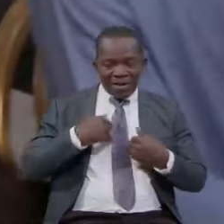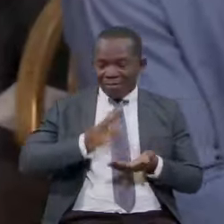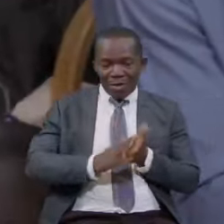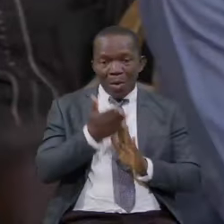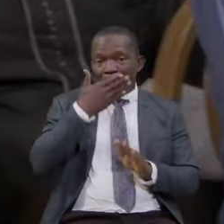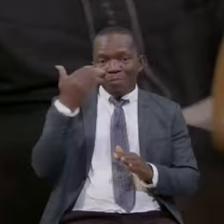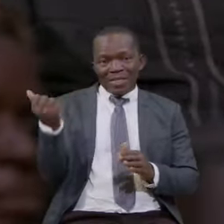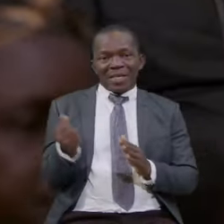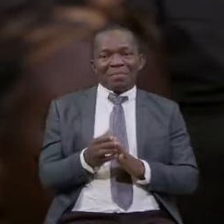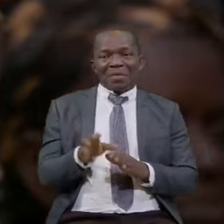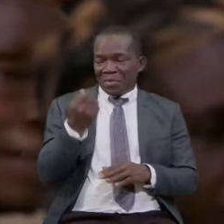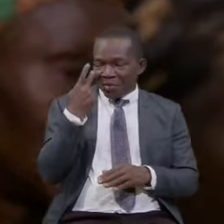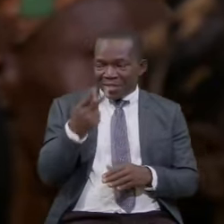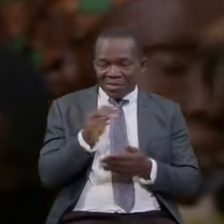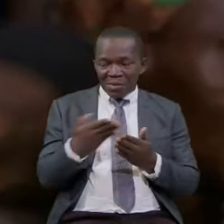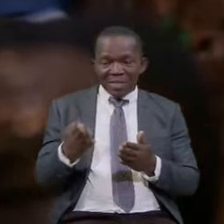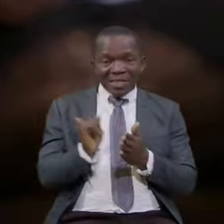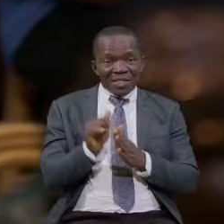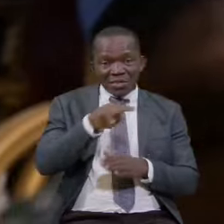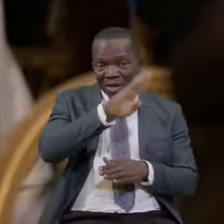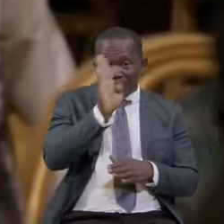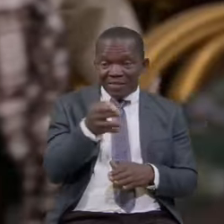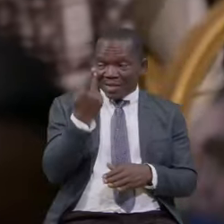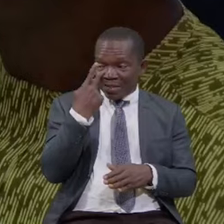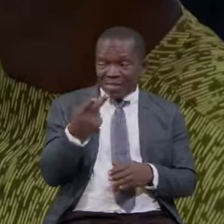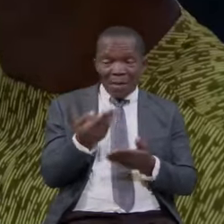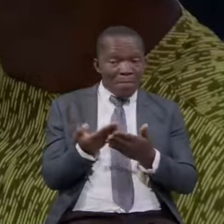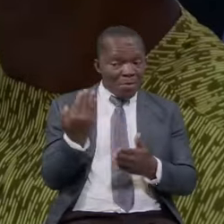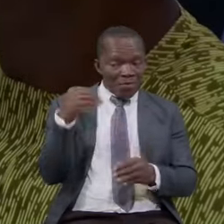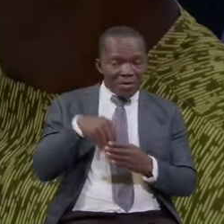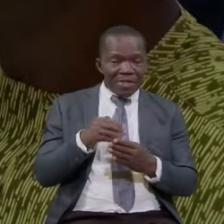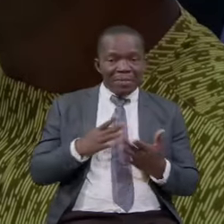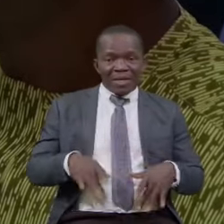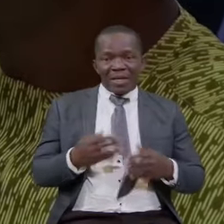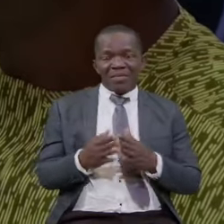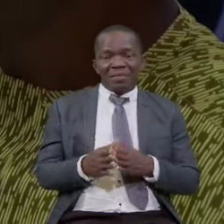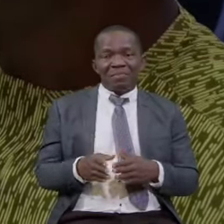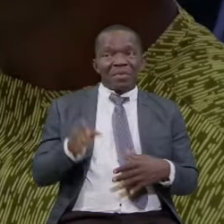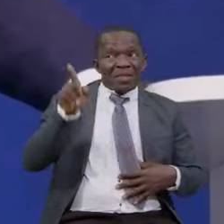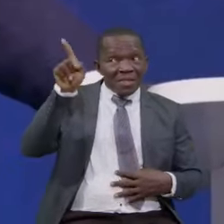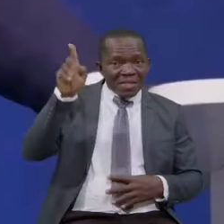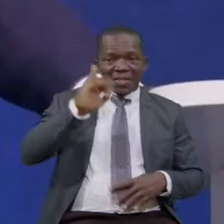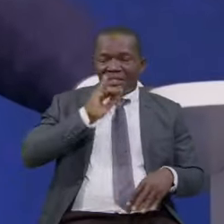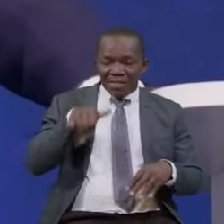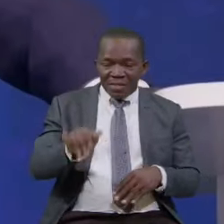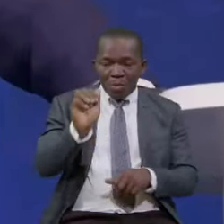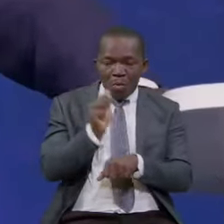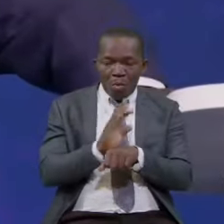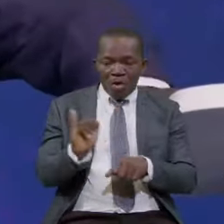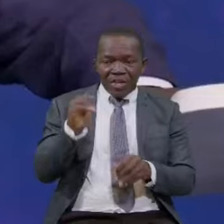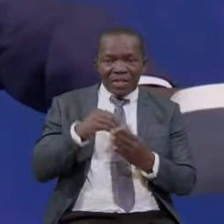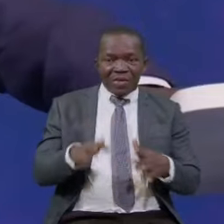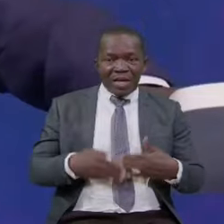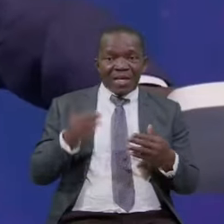vie avant il agit travaille dans ta VI il a commencé et il va à